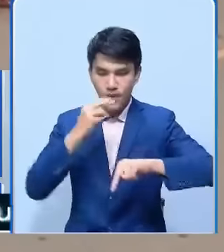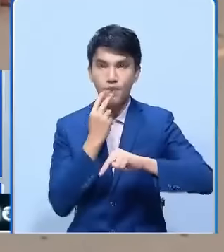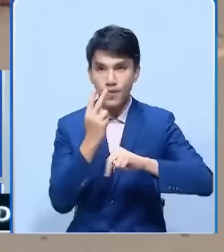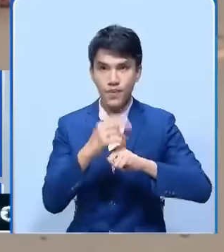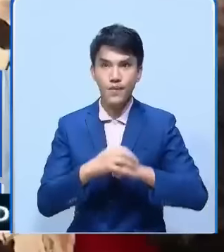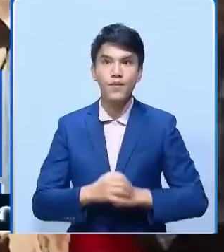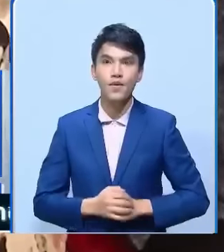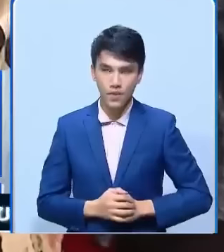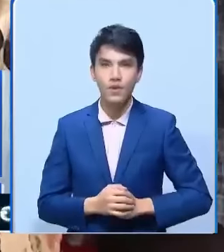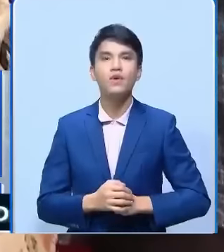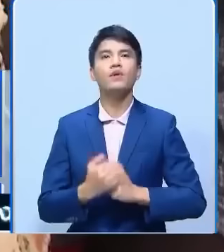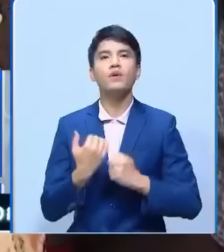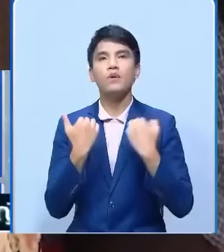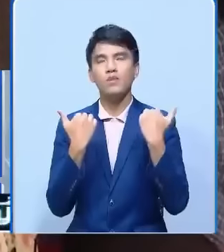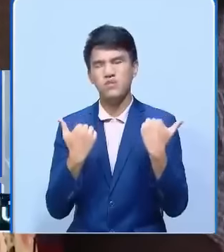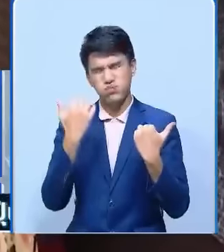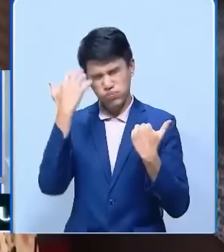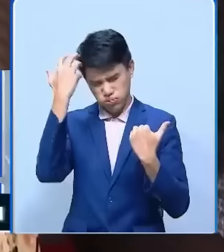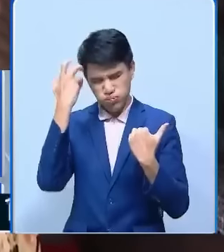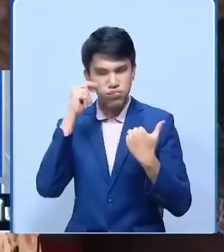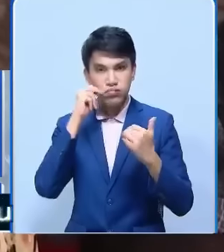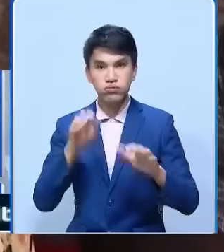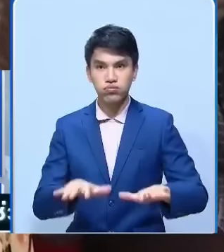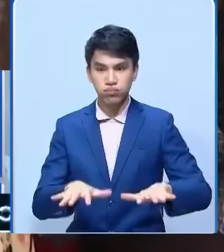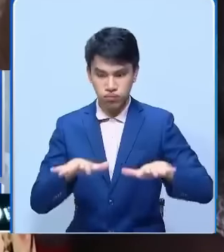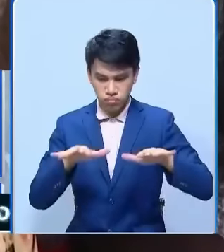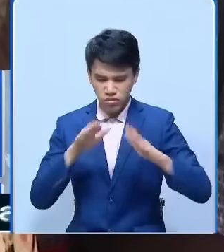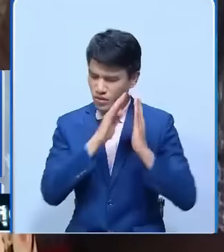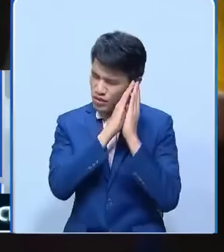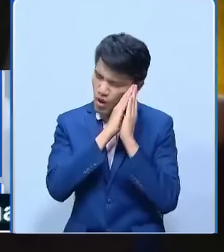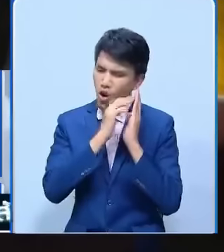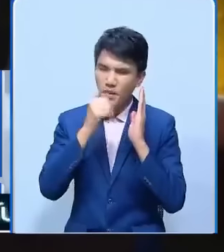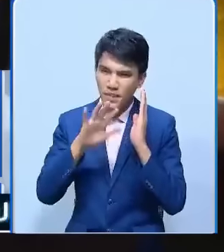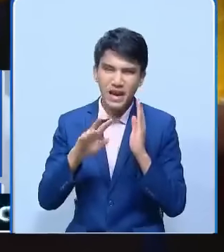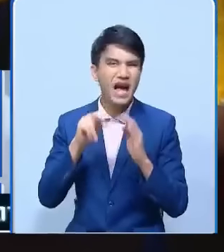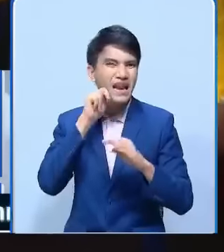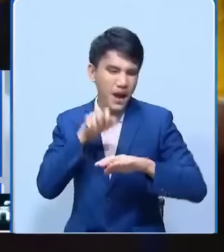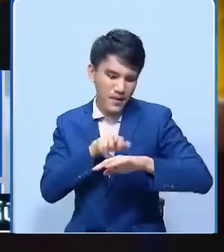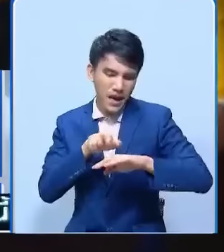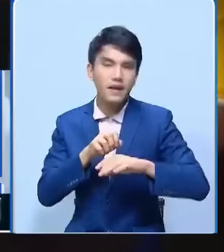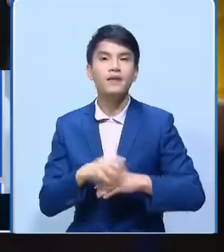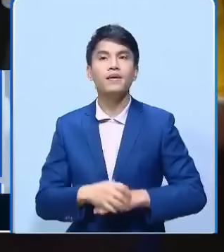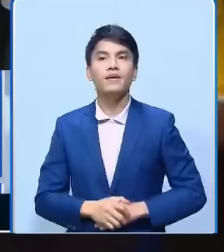นที่บางคนเริ่มมีอาการเครียดจากน้ำท่วมนอนไม่หลับและเกิดโรคน้ำกัดเท้าครับ